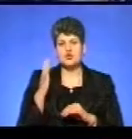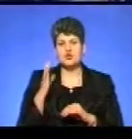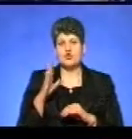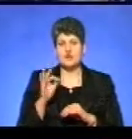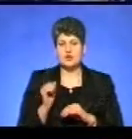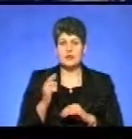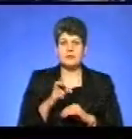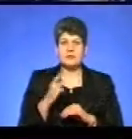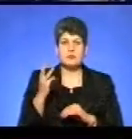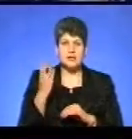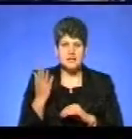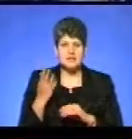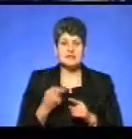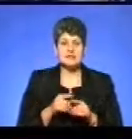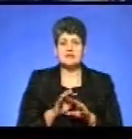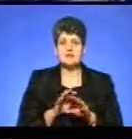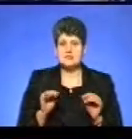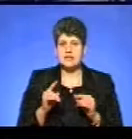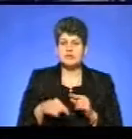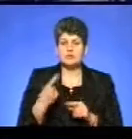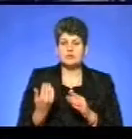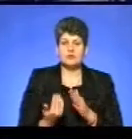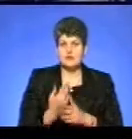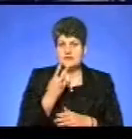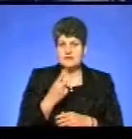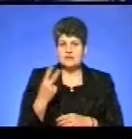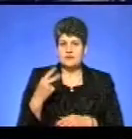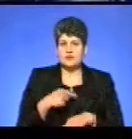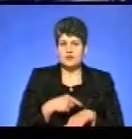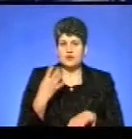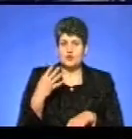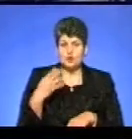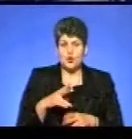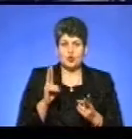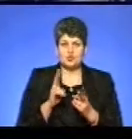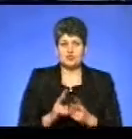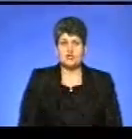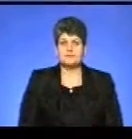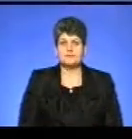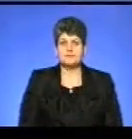І на цю пору у мене все. Наступний випуск новин дивіться о 20:40. До зустрічі!